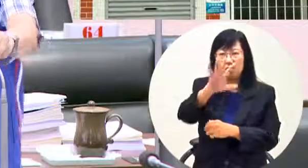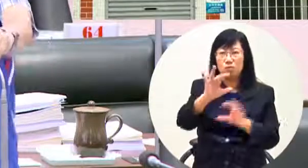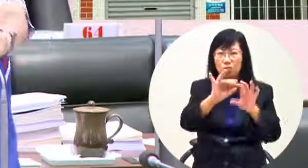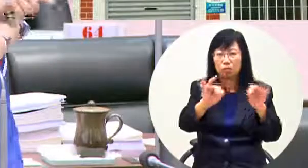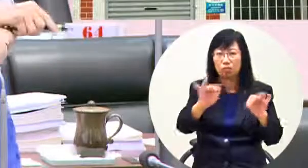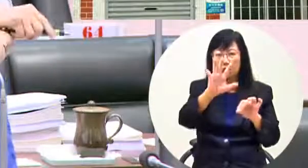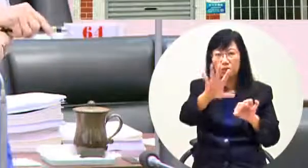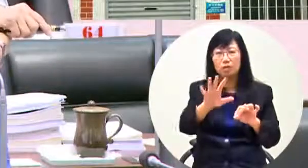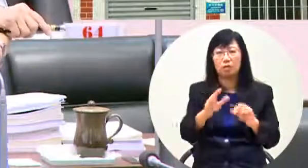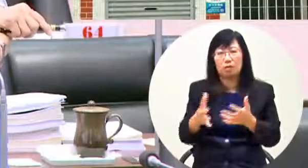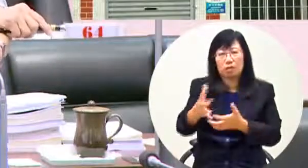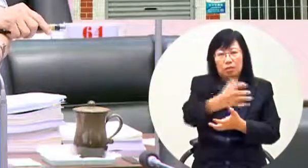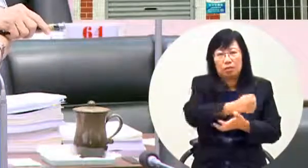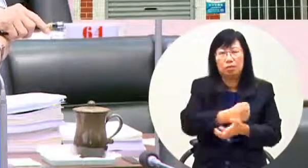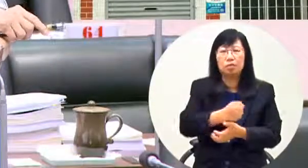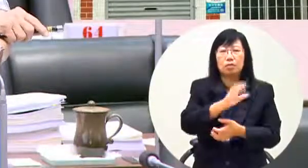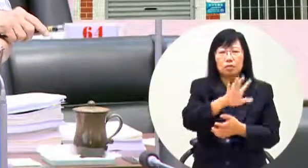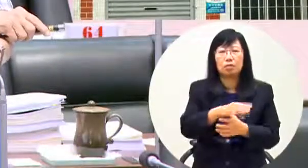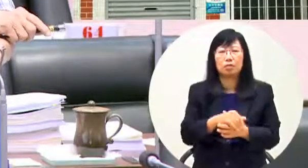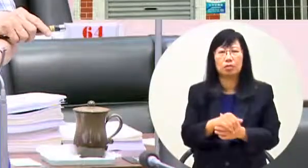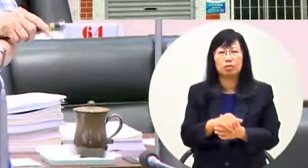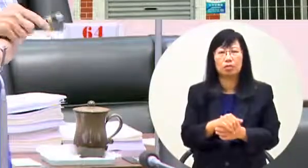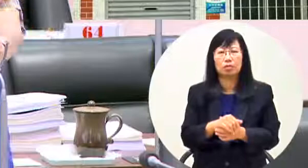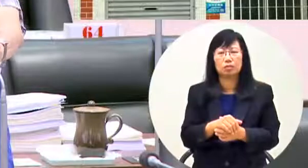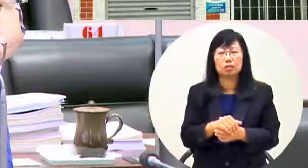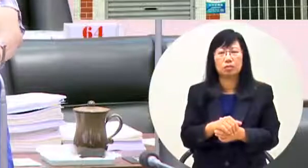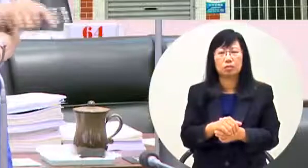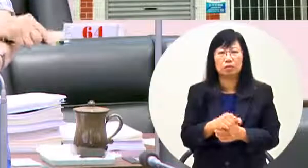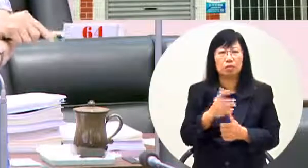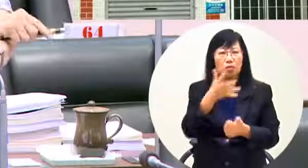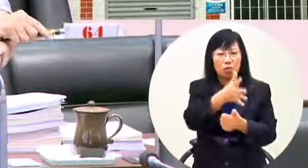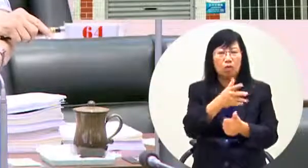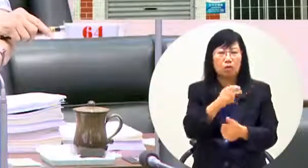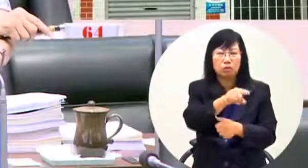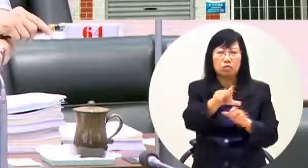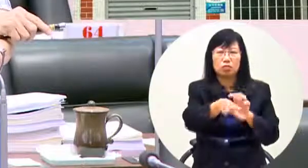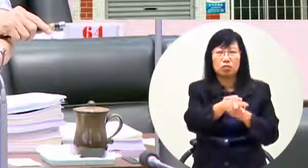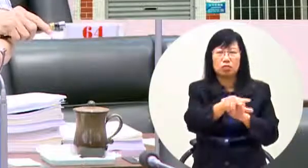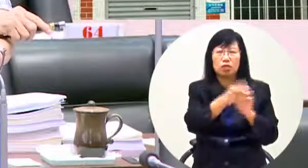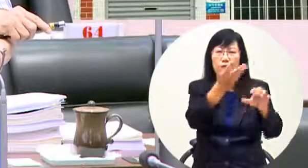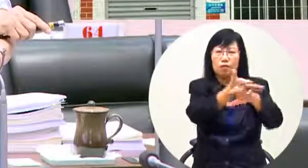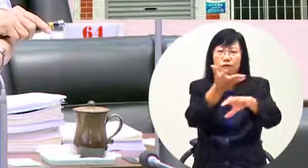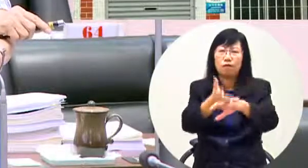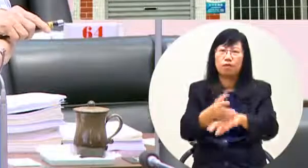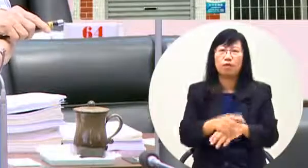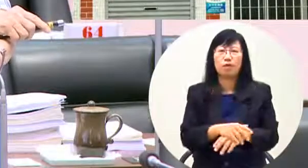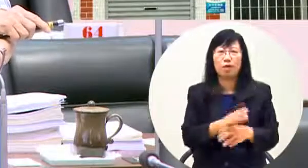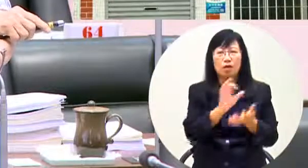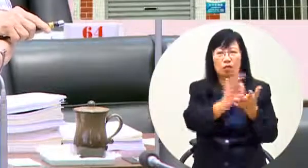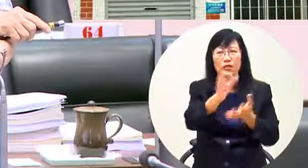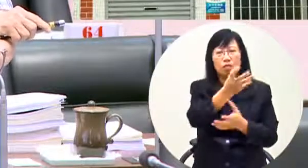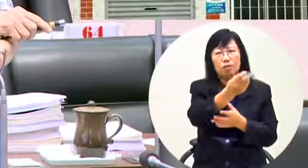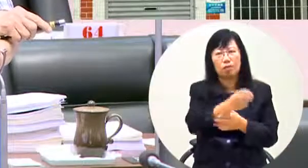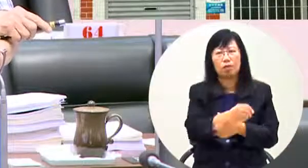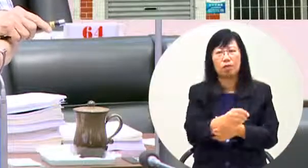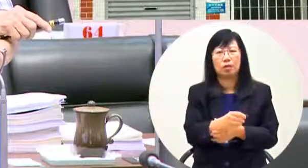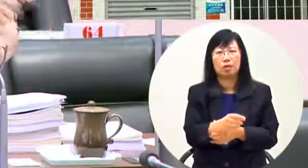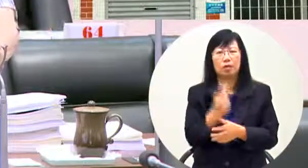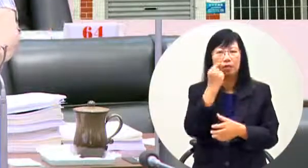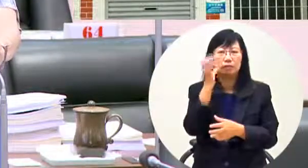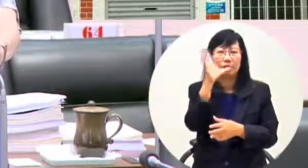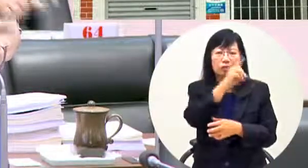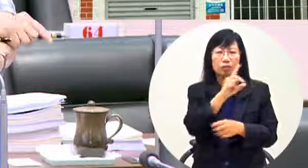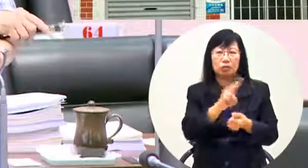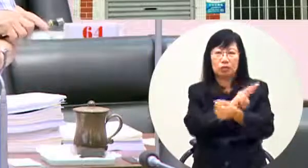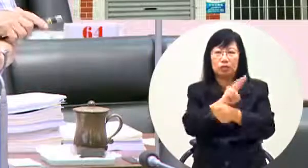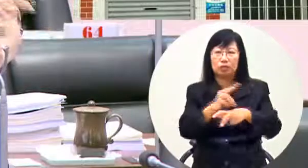你那样子底价地底也无要用，难怪我们这个林前市长也都被批评。啊！你